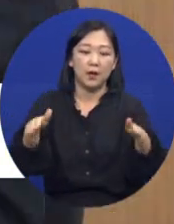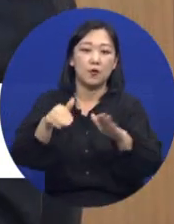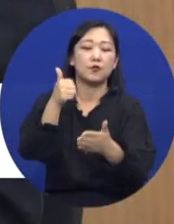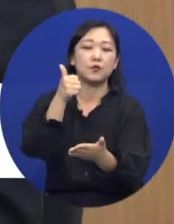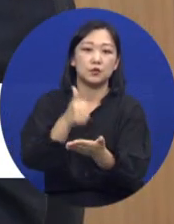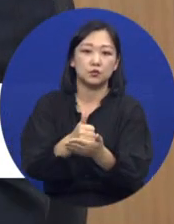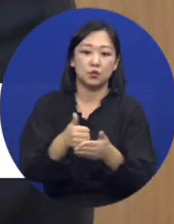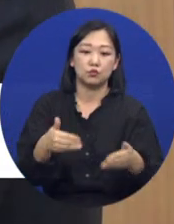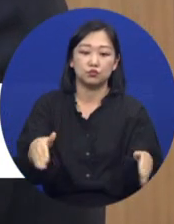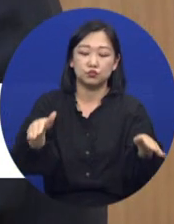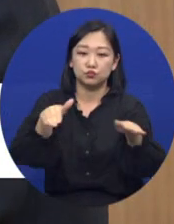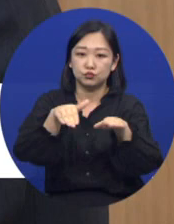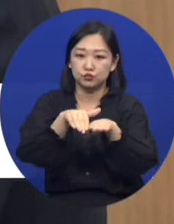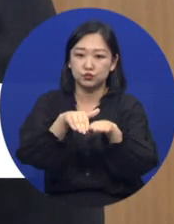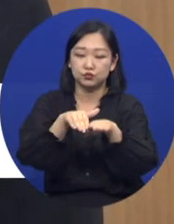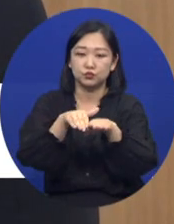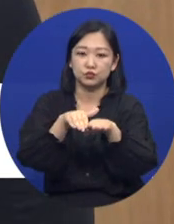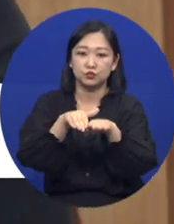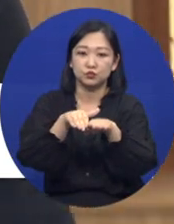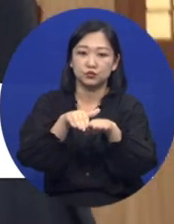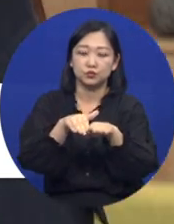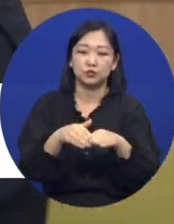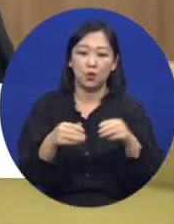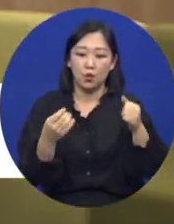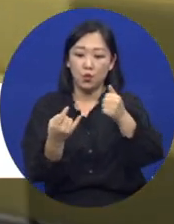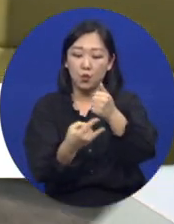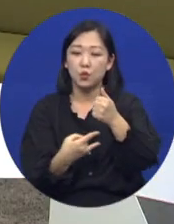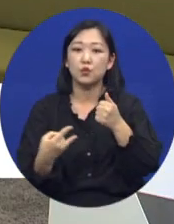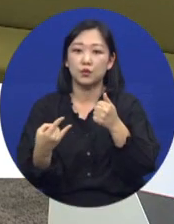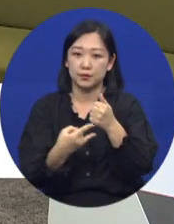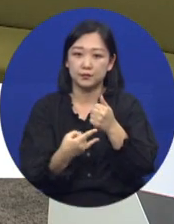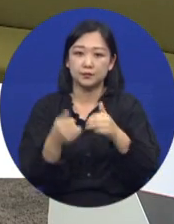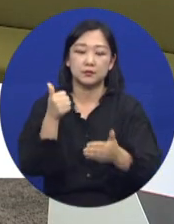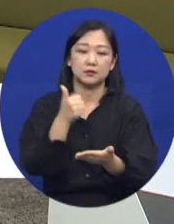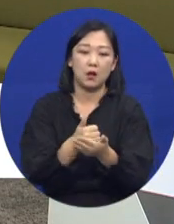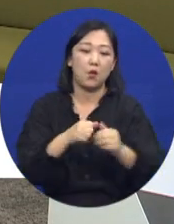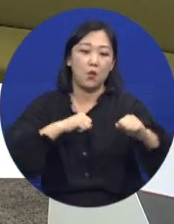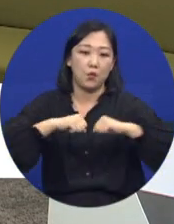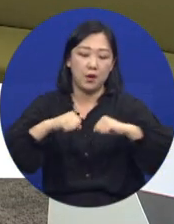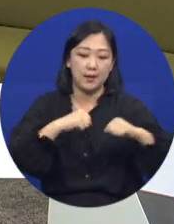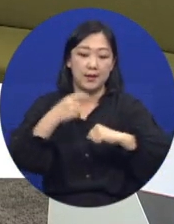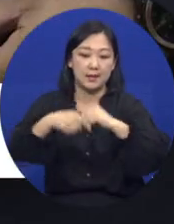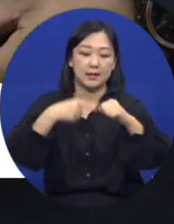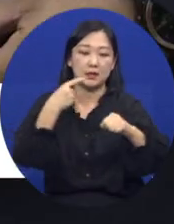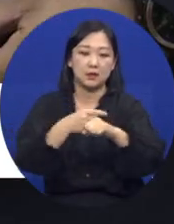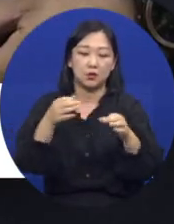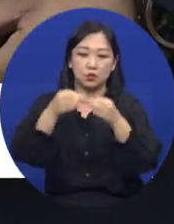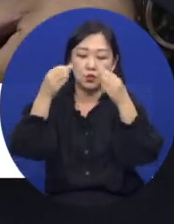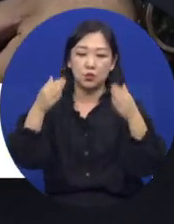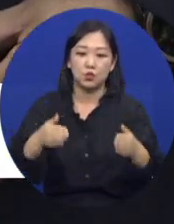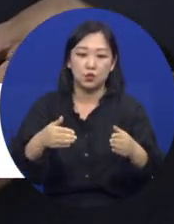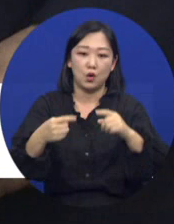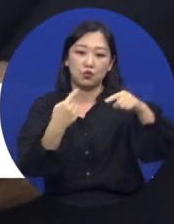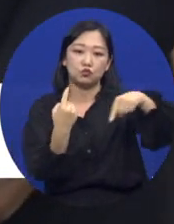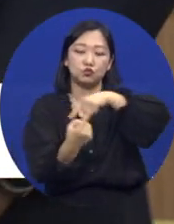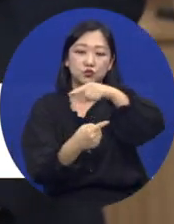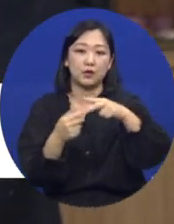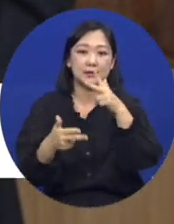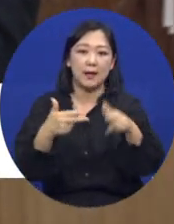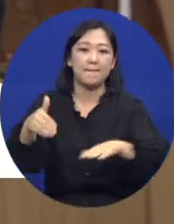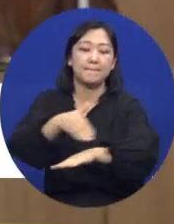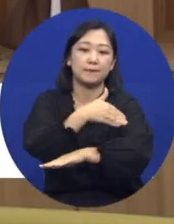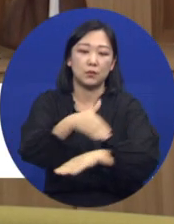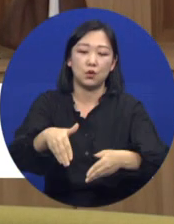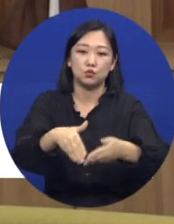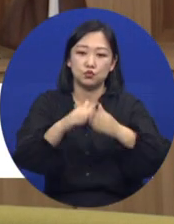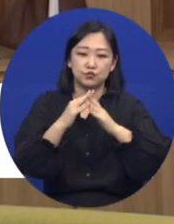제주문학관 건립추진위원회 공동위원장으로도 활동했으며 앞으로 1년 동안 제주문학관 운영과 사업 계획 수립